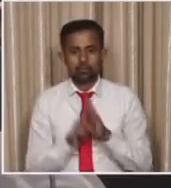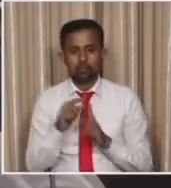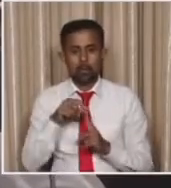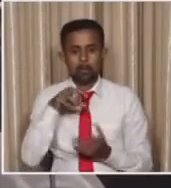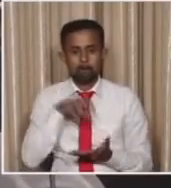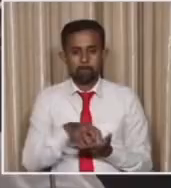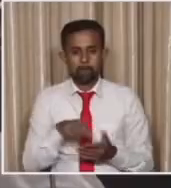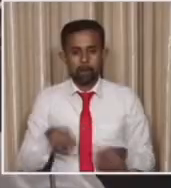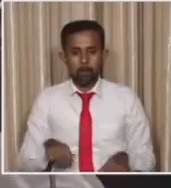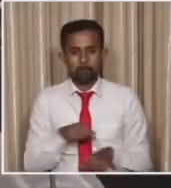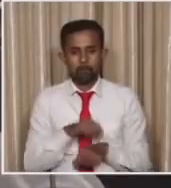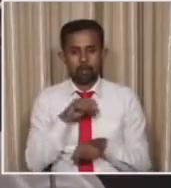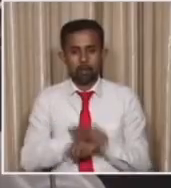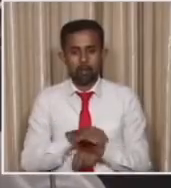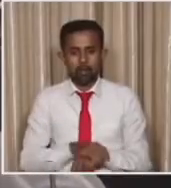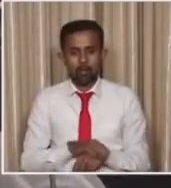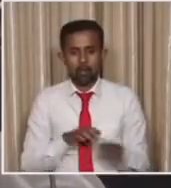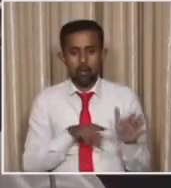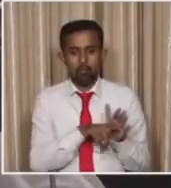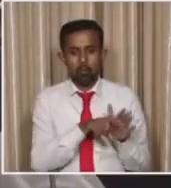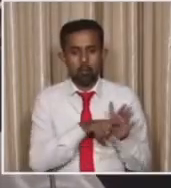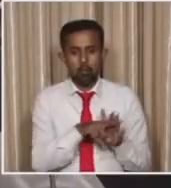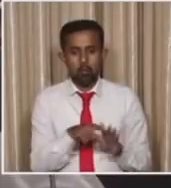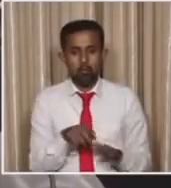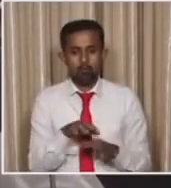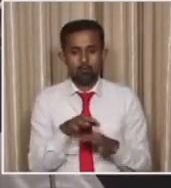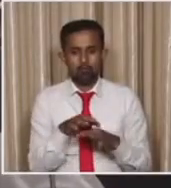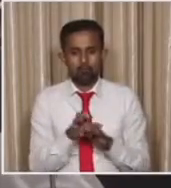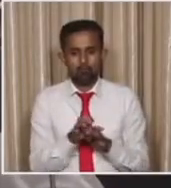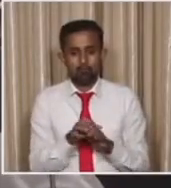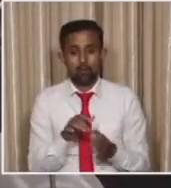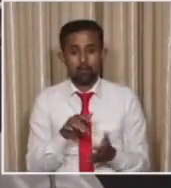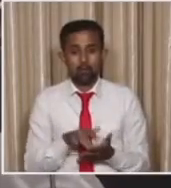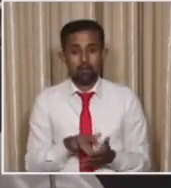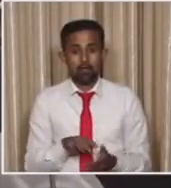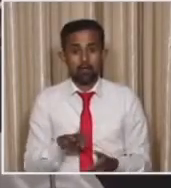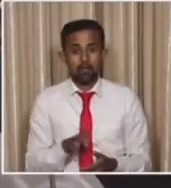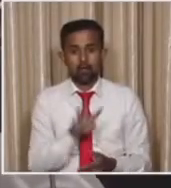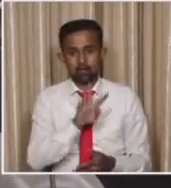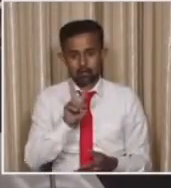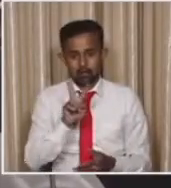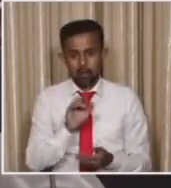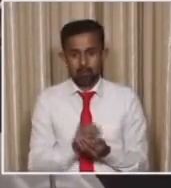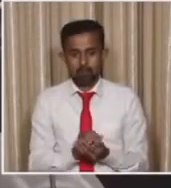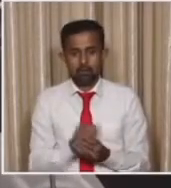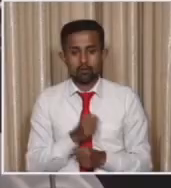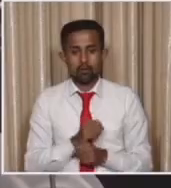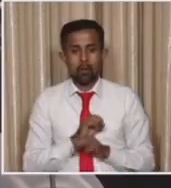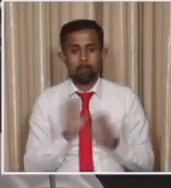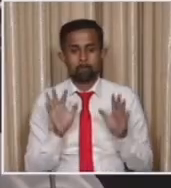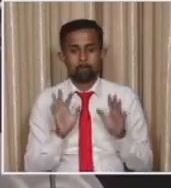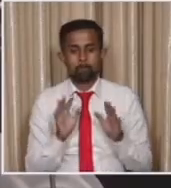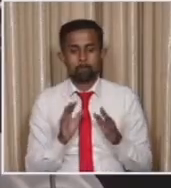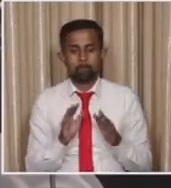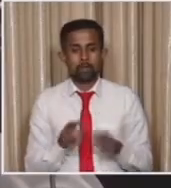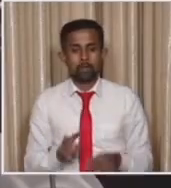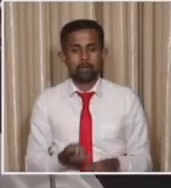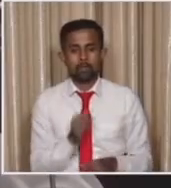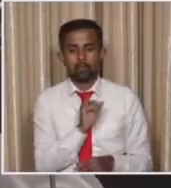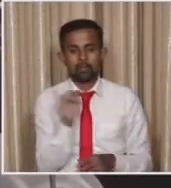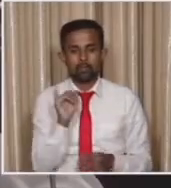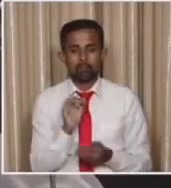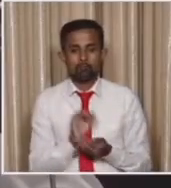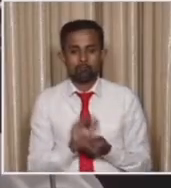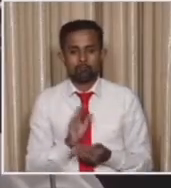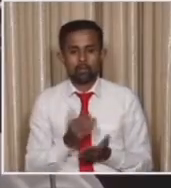me wenakota handunagatta puravidyatmaka washayen wedagath sthana 442 ak tiyenawa eken gasset karala tiyenne 216 ak